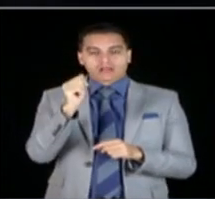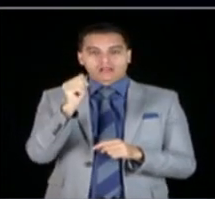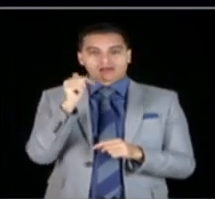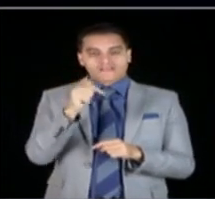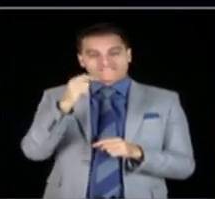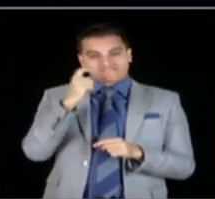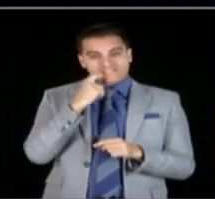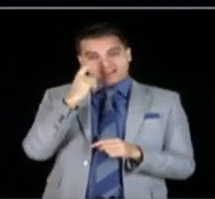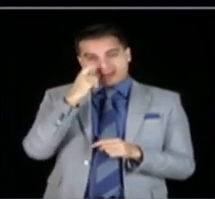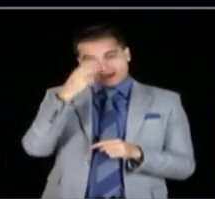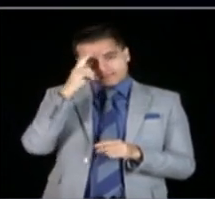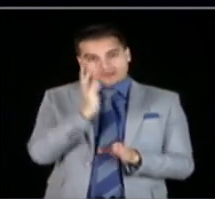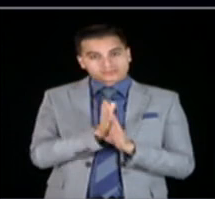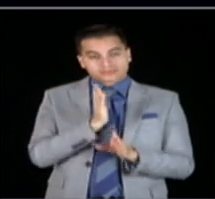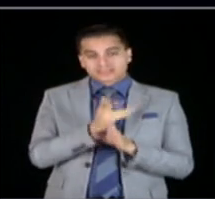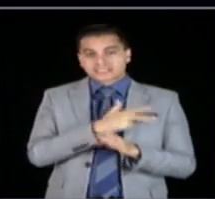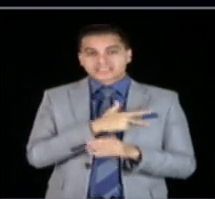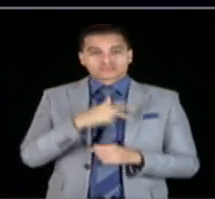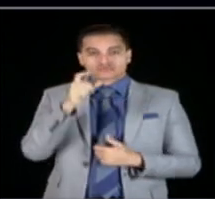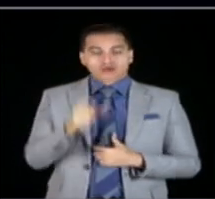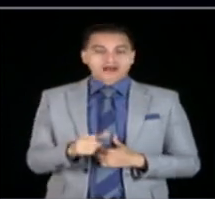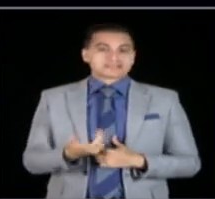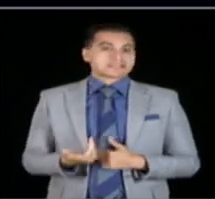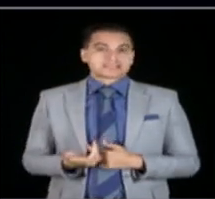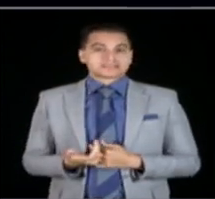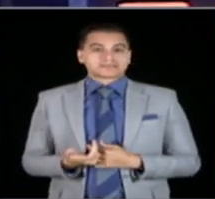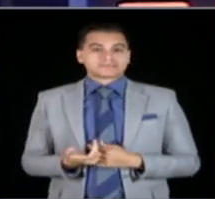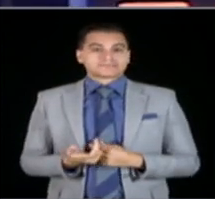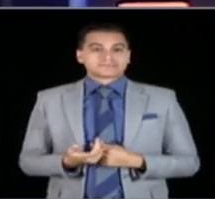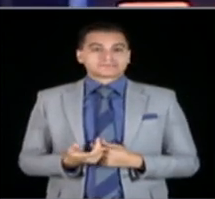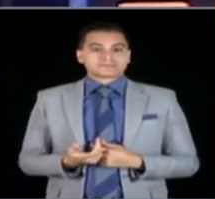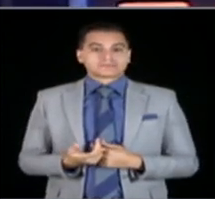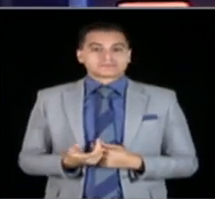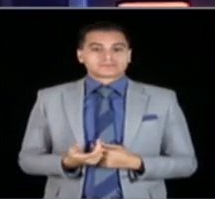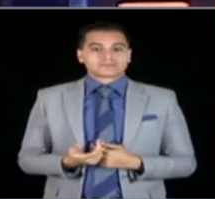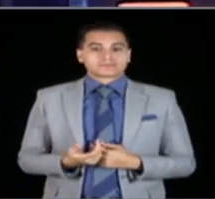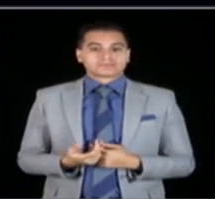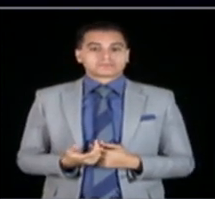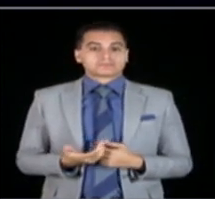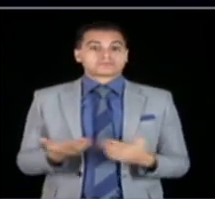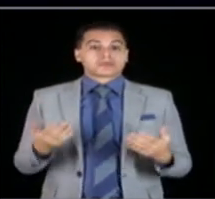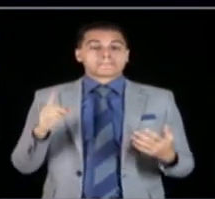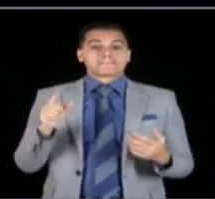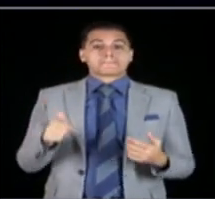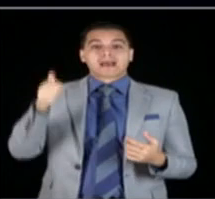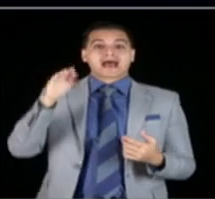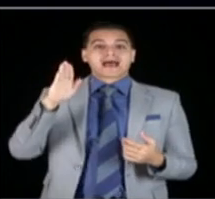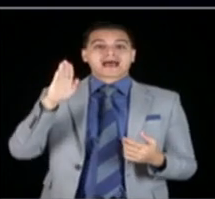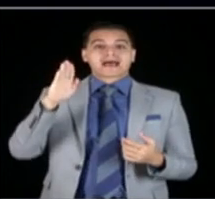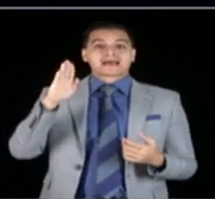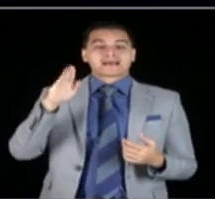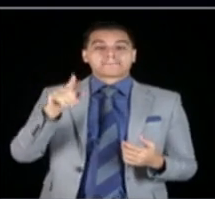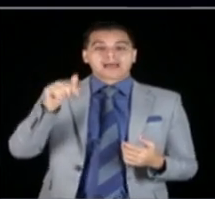فنان قام بدور ناصر عثمان في فيلم من ظهر راجل، فمن باسم هو؟ باسم سمرة؟ باسم سمرة ما كانش في